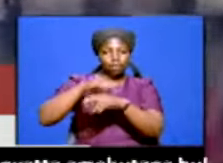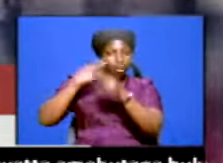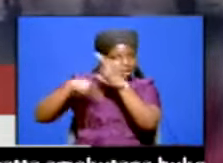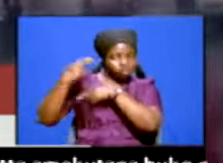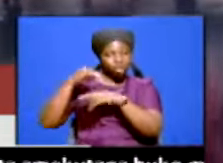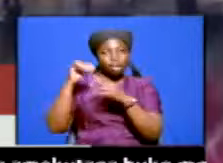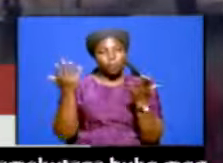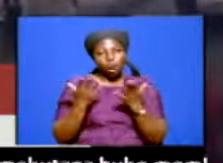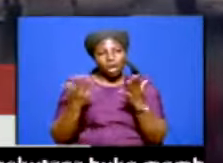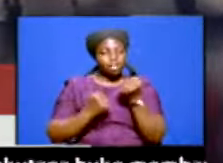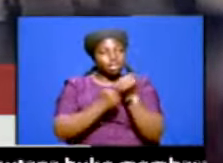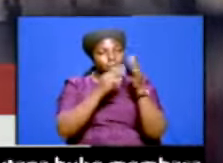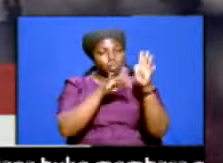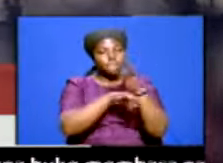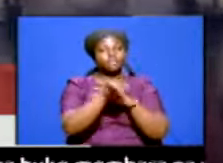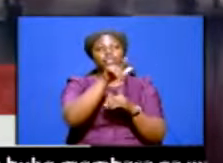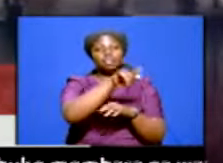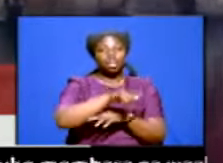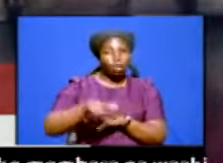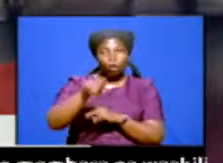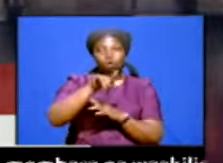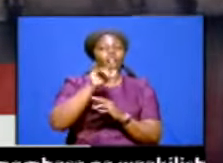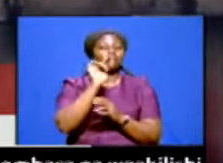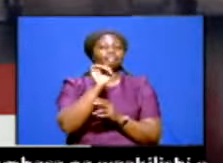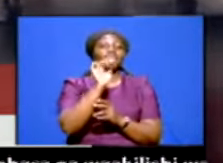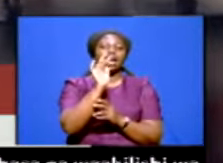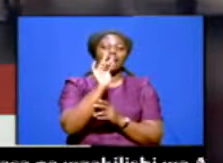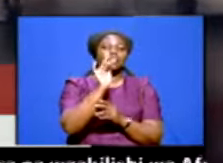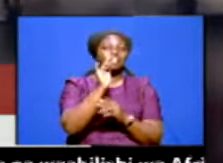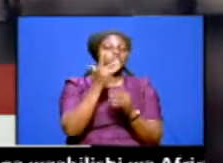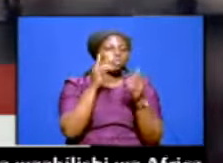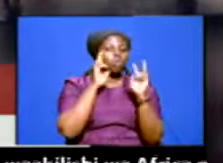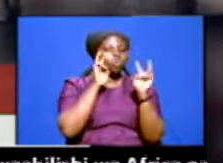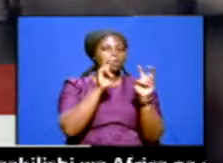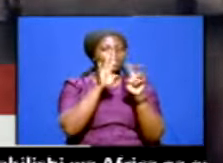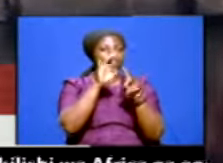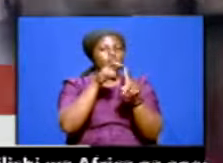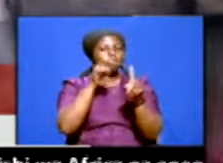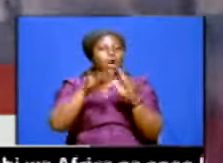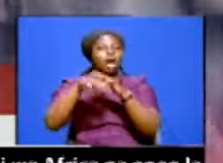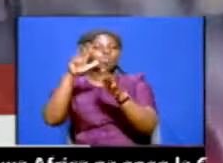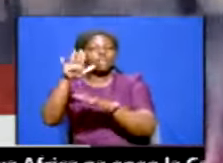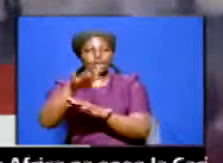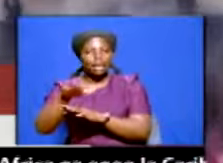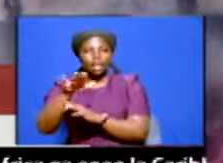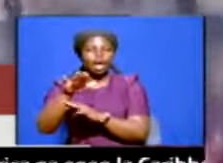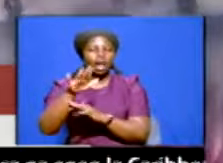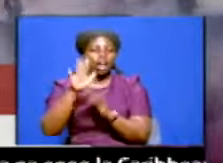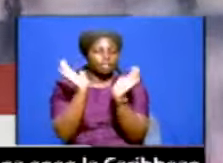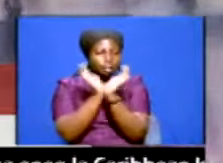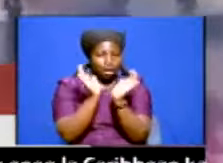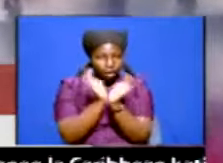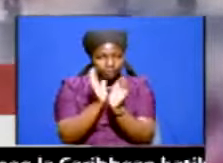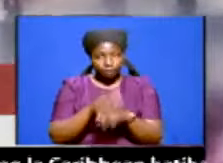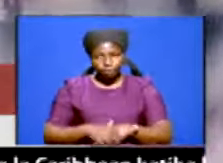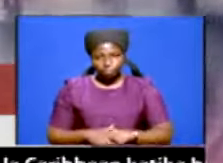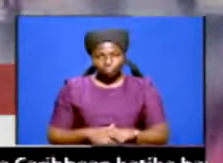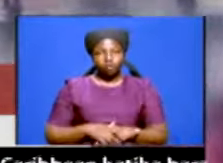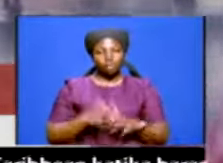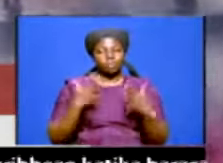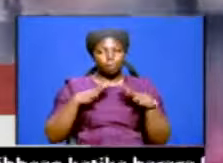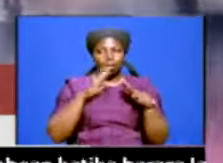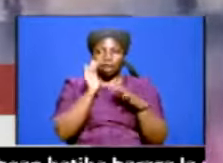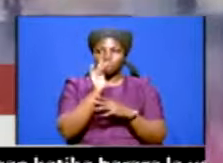kwenye vituo vilivyotengwa nje ya uwanja. Wanamichezo, washirikishi na wanahabari watatakiwa kufuata kanuni